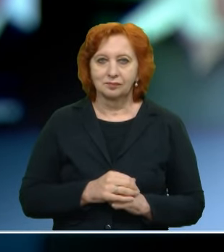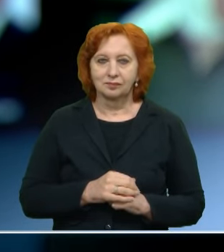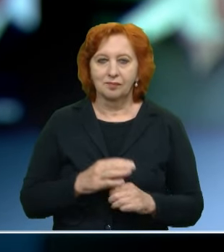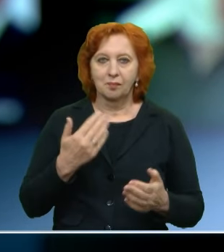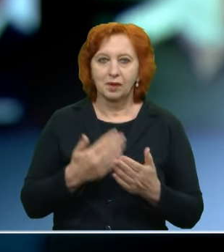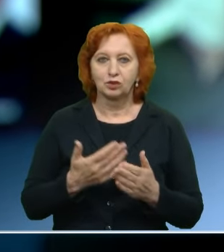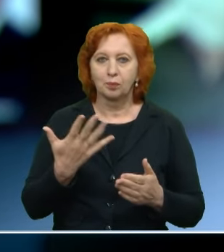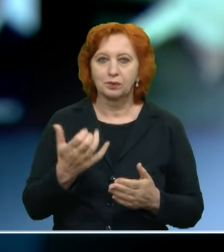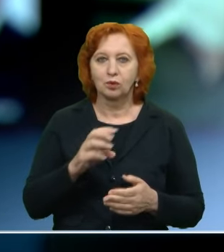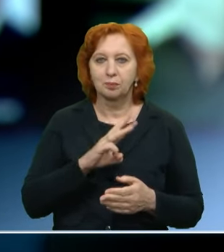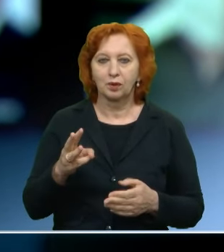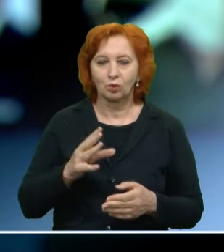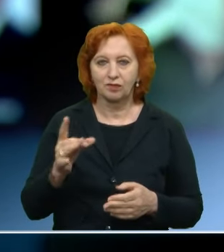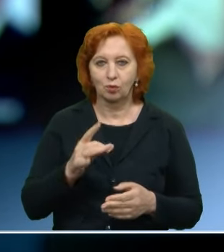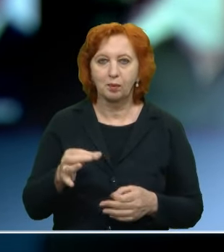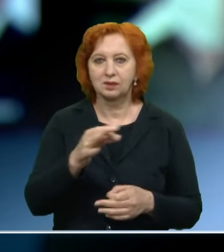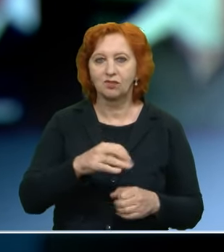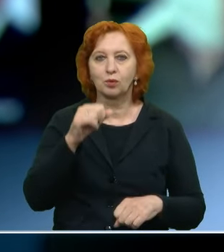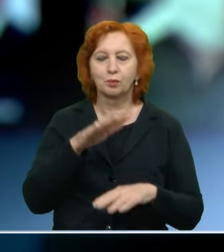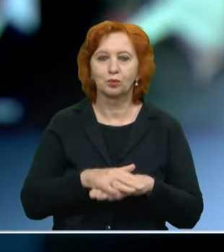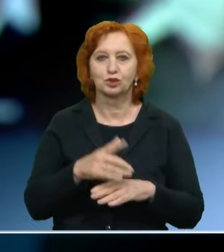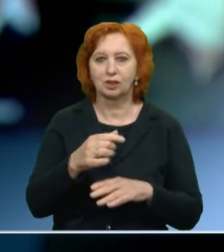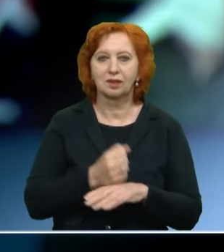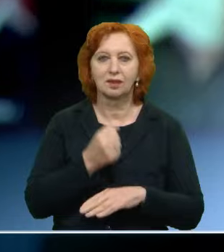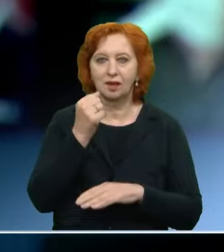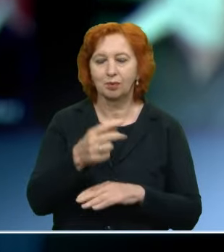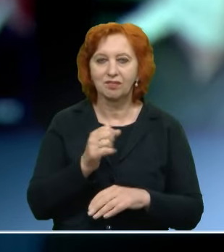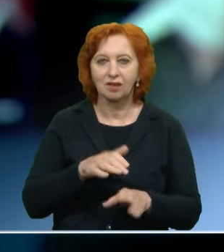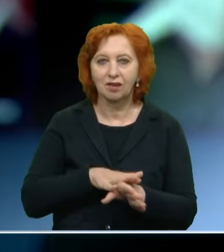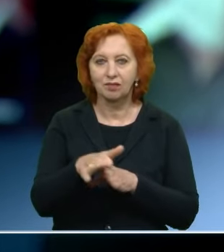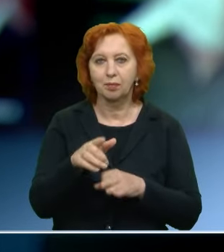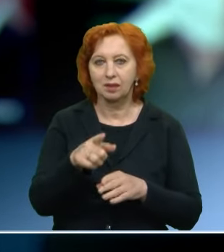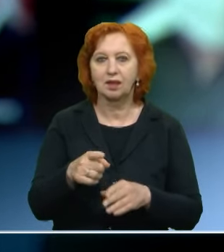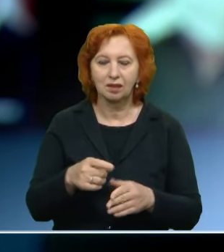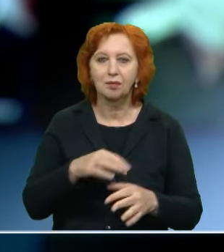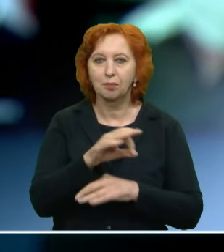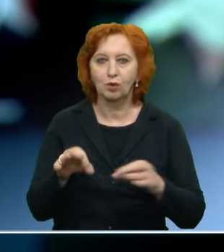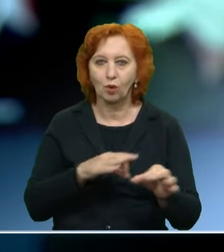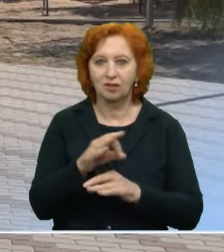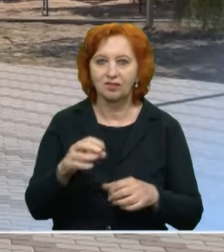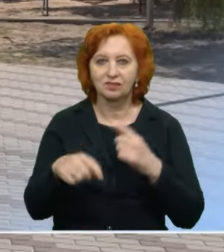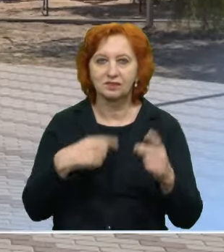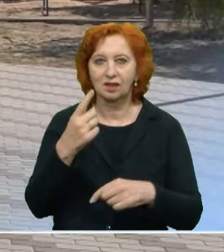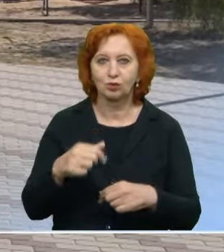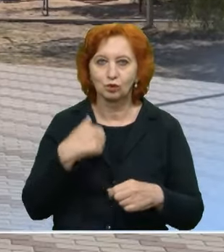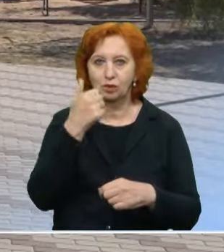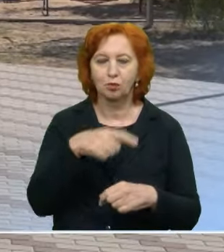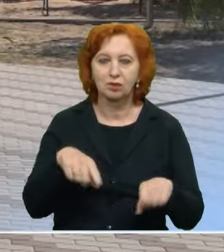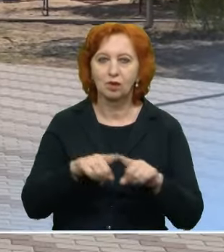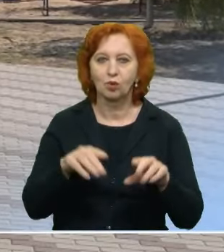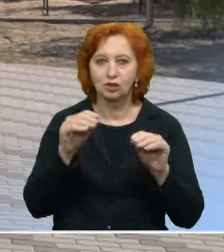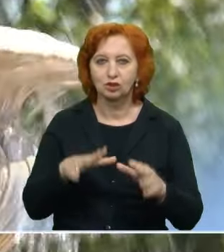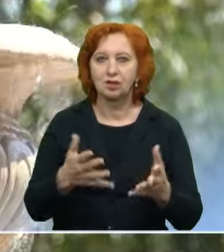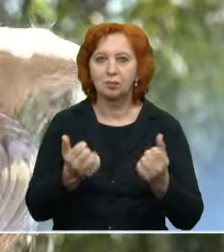Почти 500 миллионов рублей из областного бюджета направят на реализацию инициативных проектов в следующем году. Такое решение